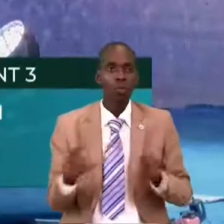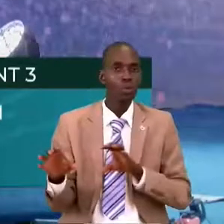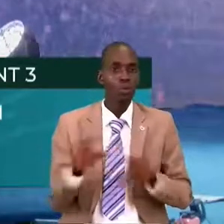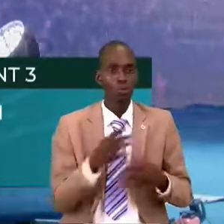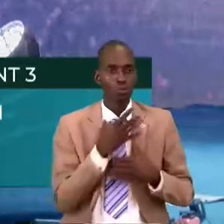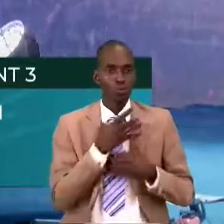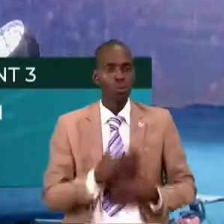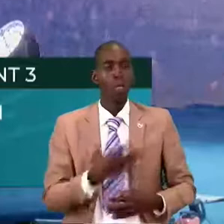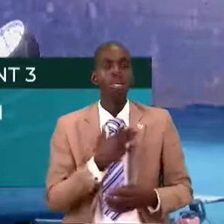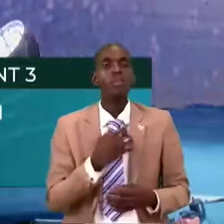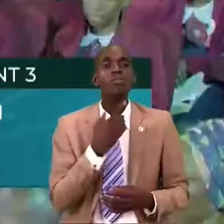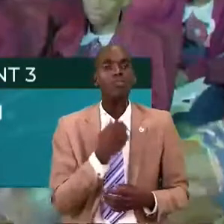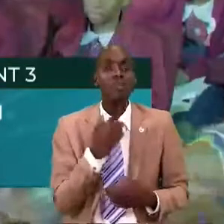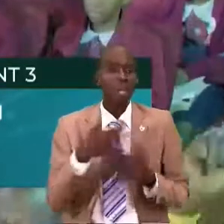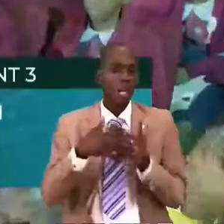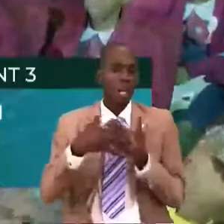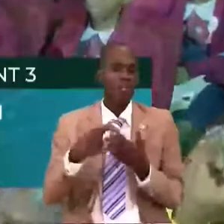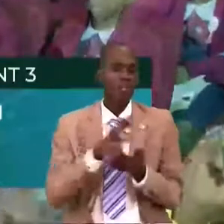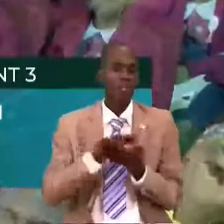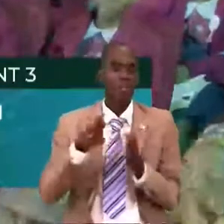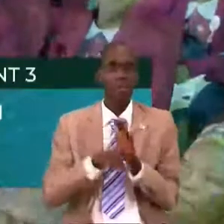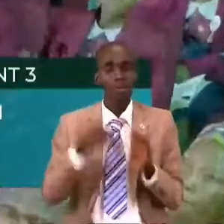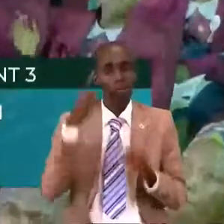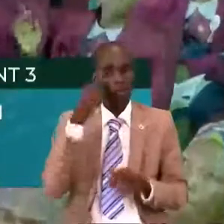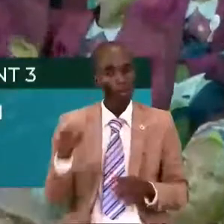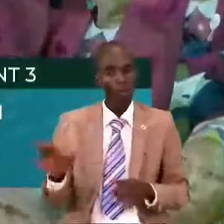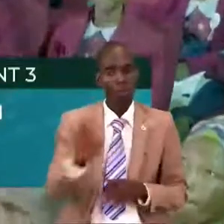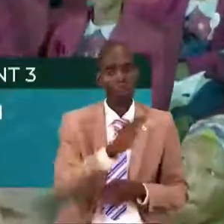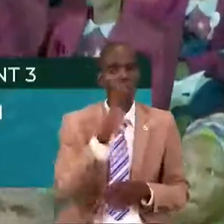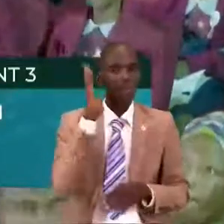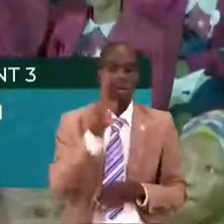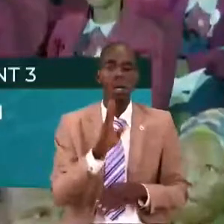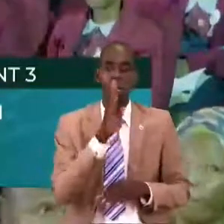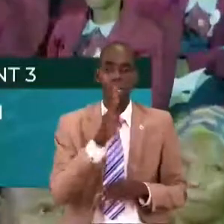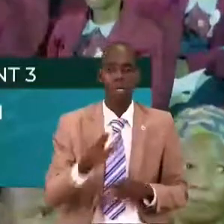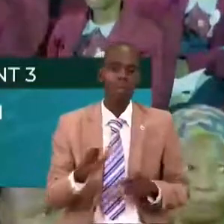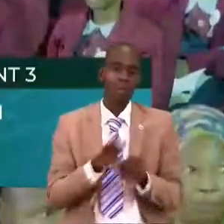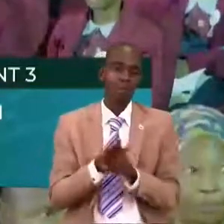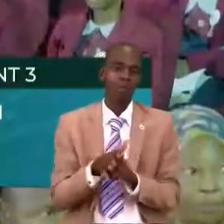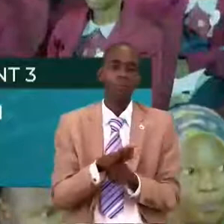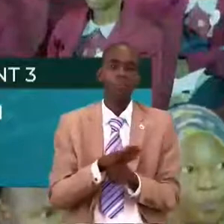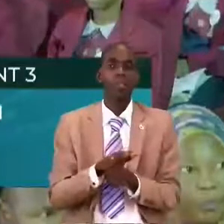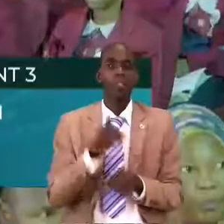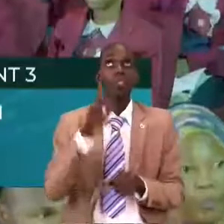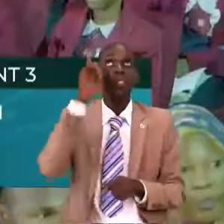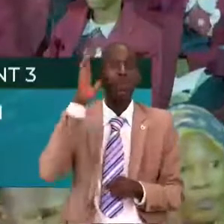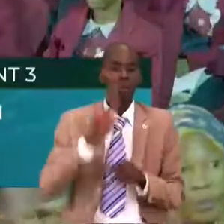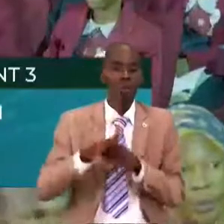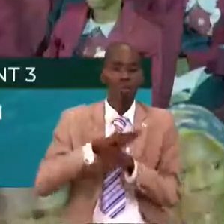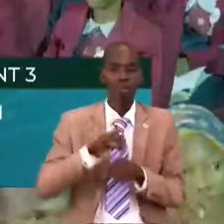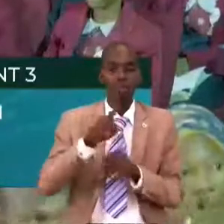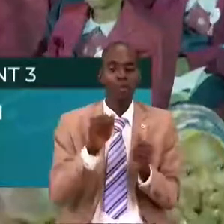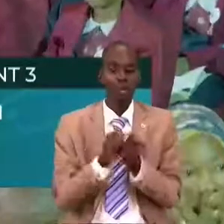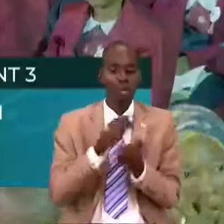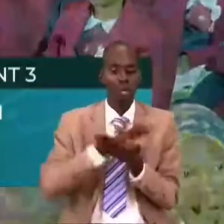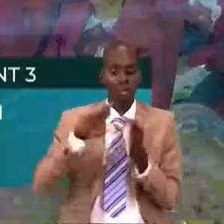rassasiés. Il va te remplir de justice aujourd'hui. Il te remplira ta vie de son type de